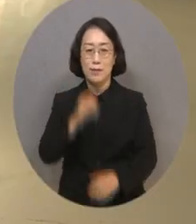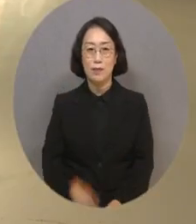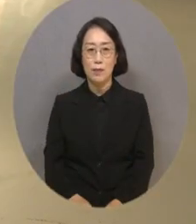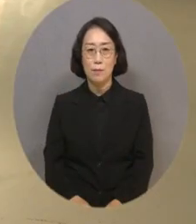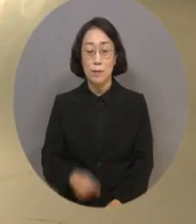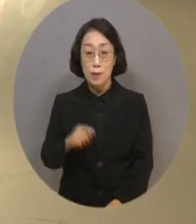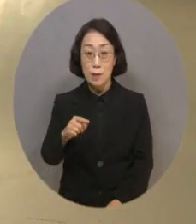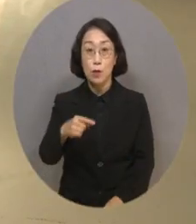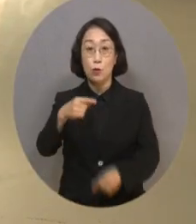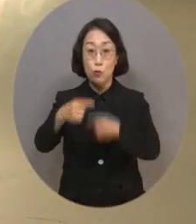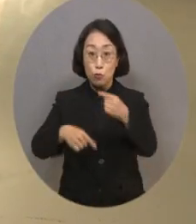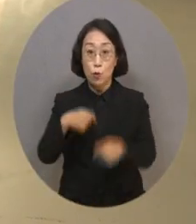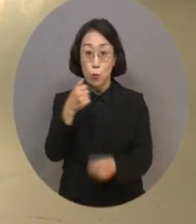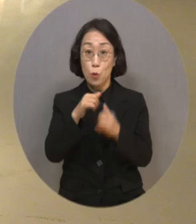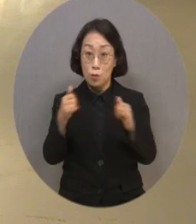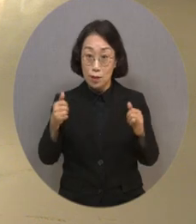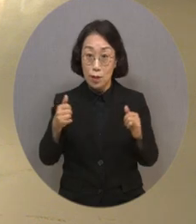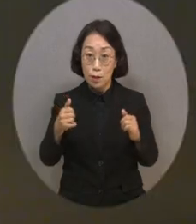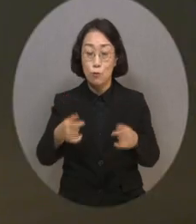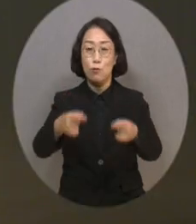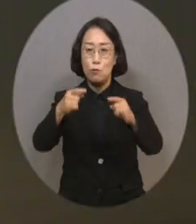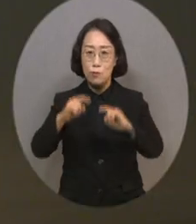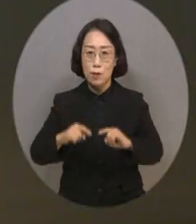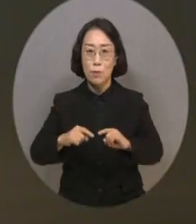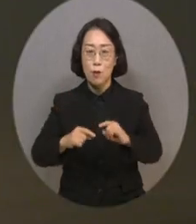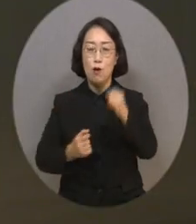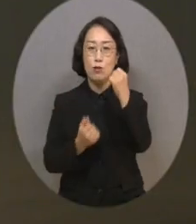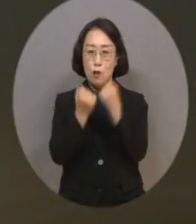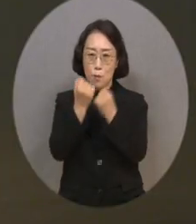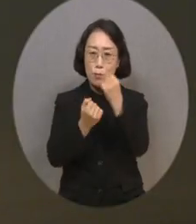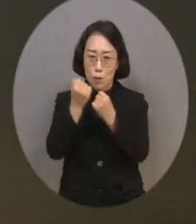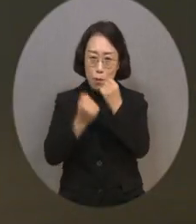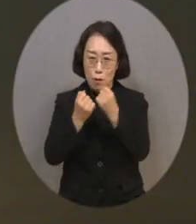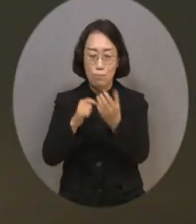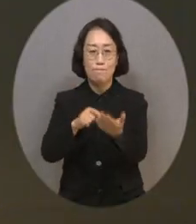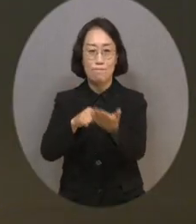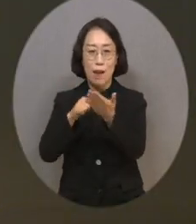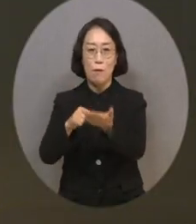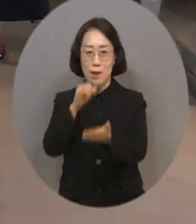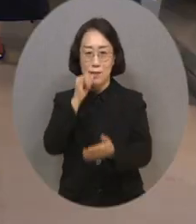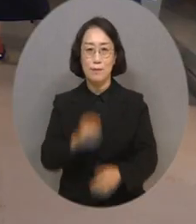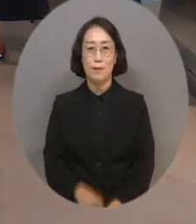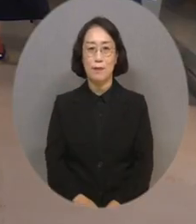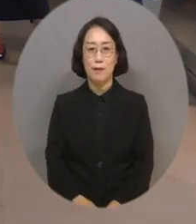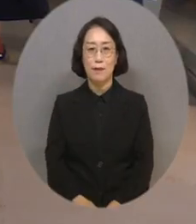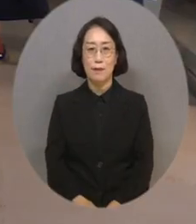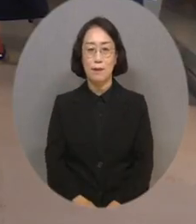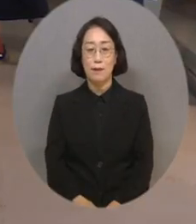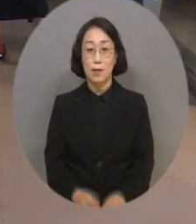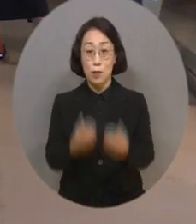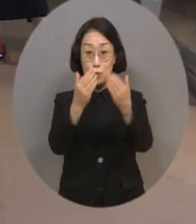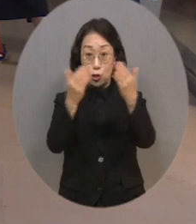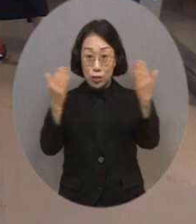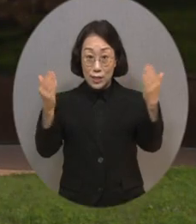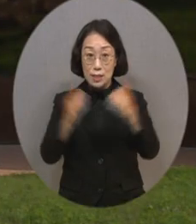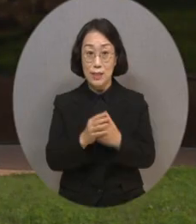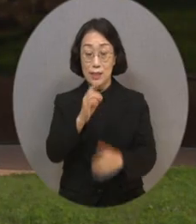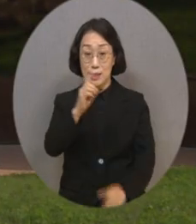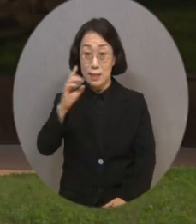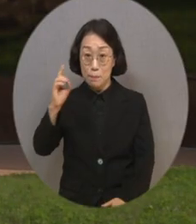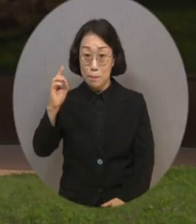설명에는 수어 전문가들도 참여해 작품을 이해하는 데 도움이 됩니다. 한편 전시는 DDP